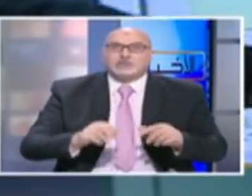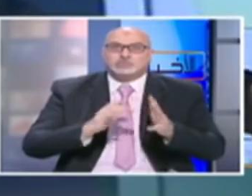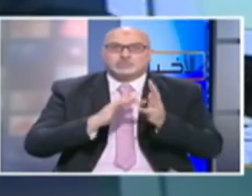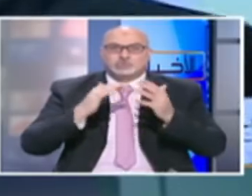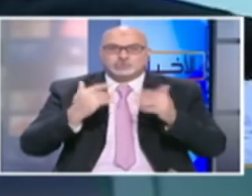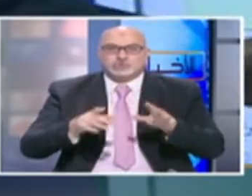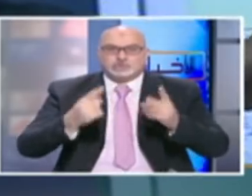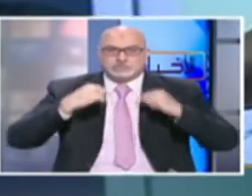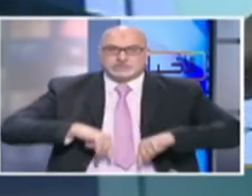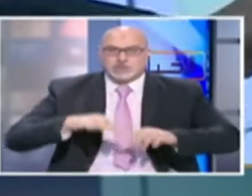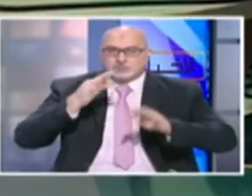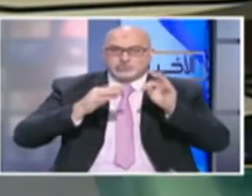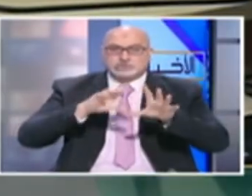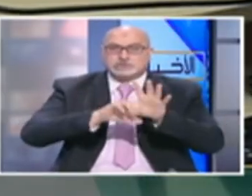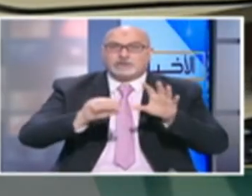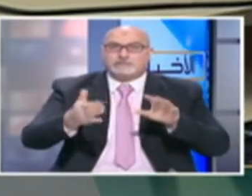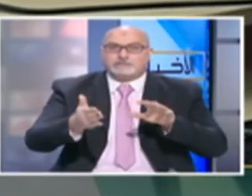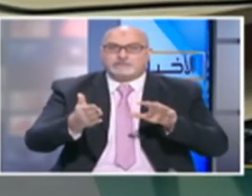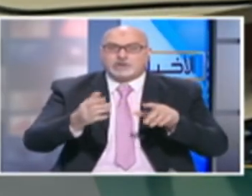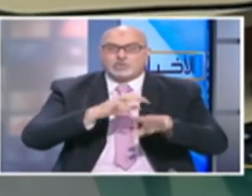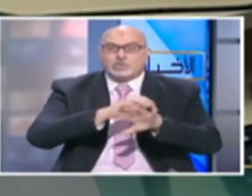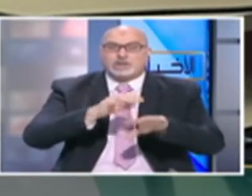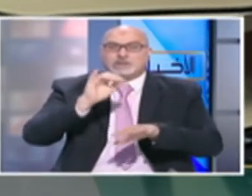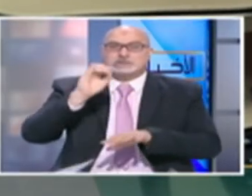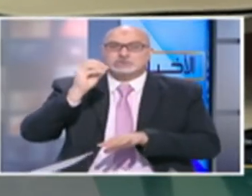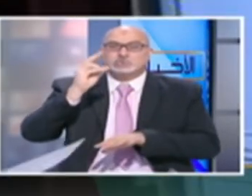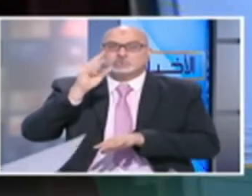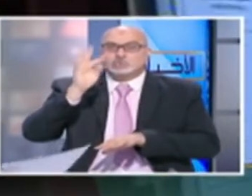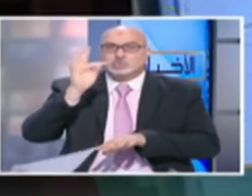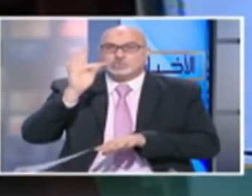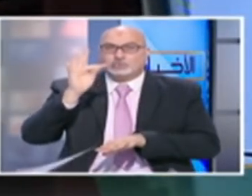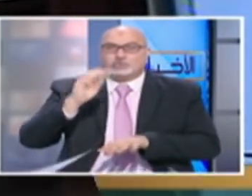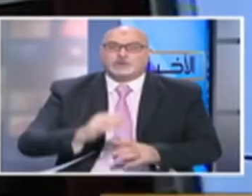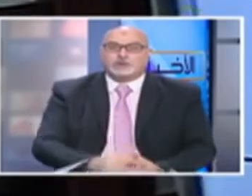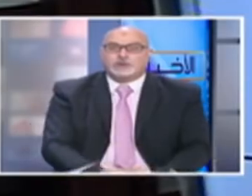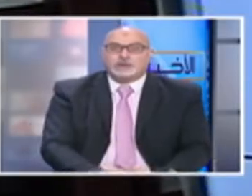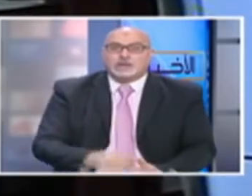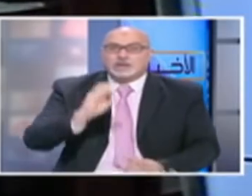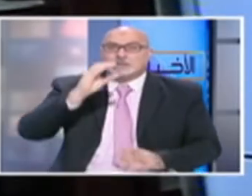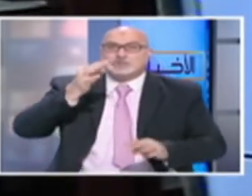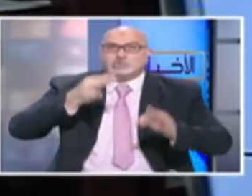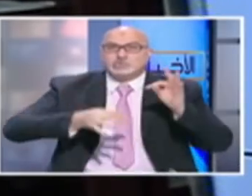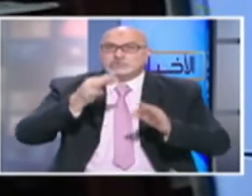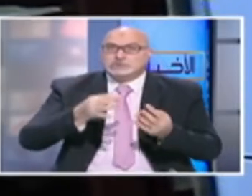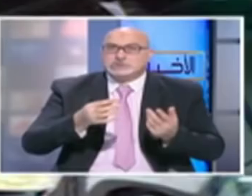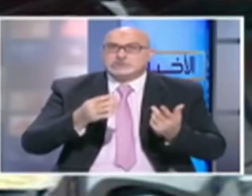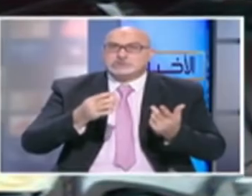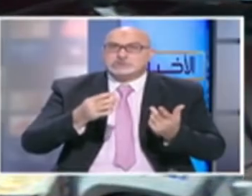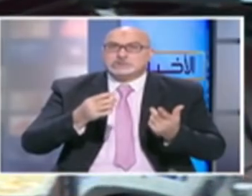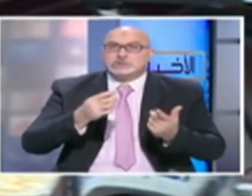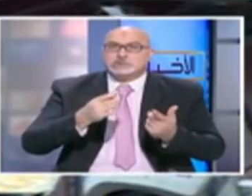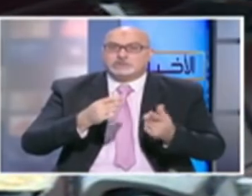لفائدة المواطنين بتندوف إمكانية التسجيل واستخراج صحيفة السوابق القضائية عن طريق الإنترنت.